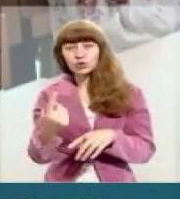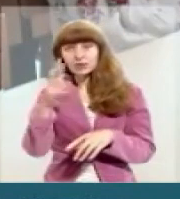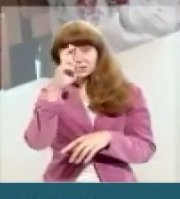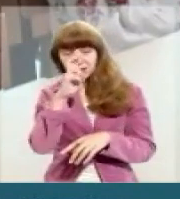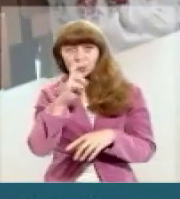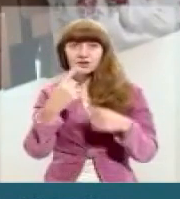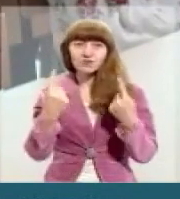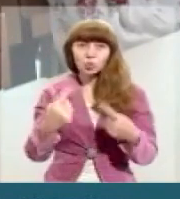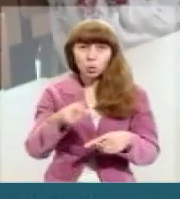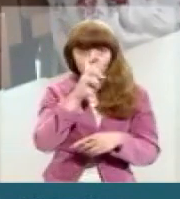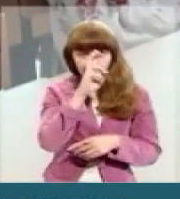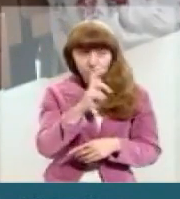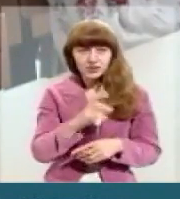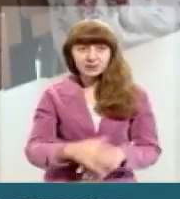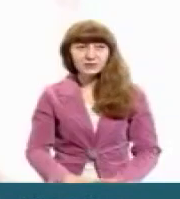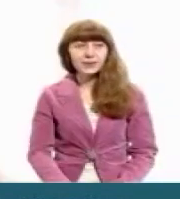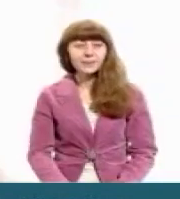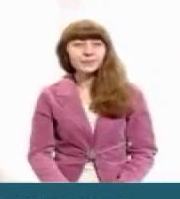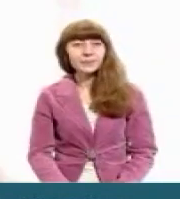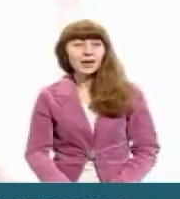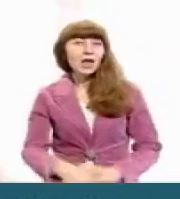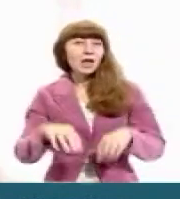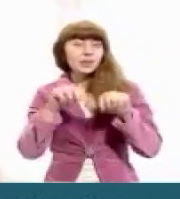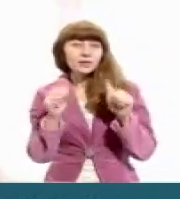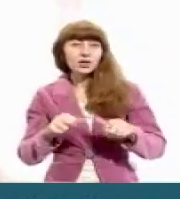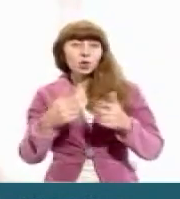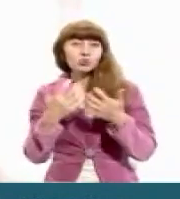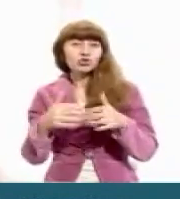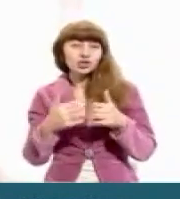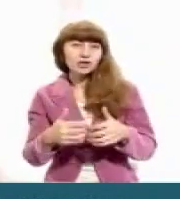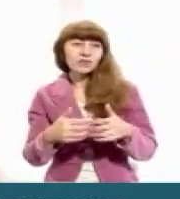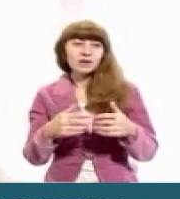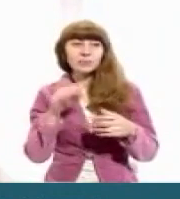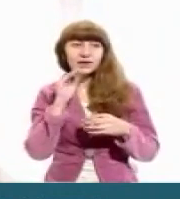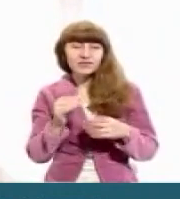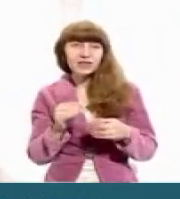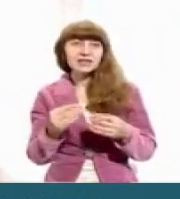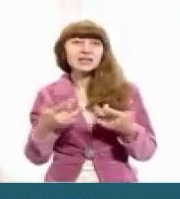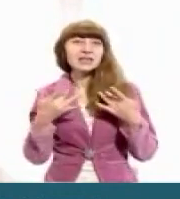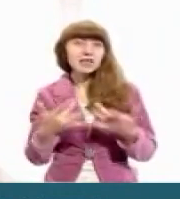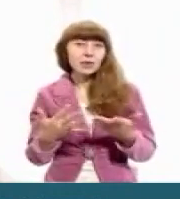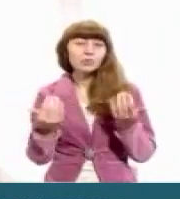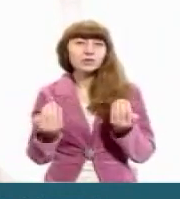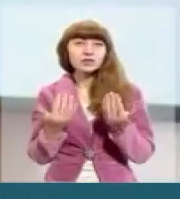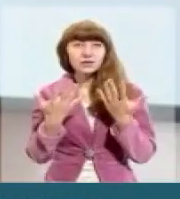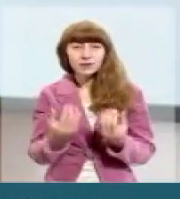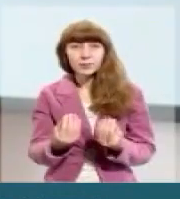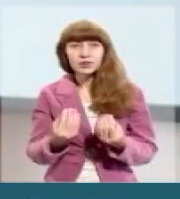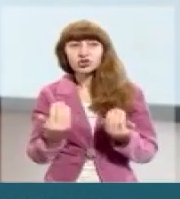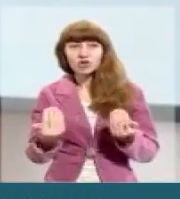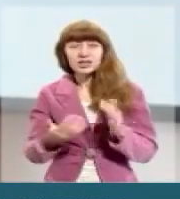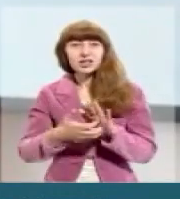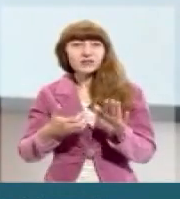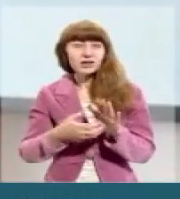главы государства, образовательная система должна трансформироваться с учетом потребностей рынка труда. Ряд отраслей национальной экономики испытывает кадровый